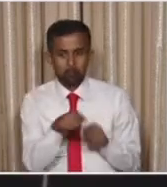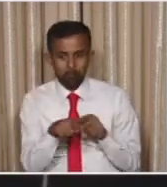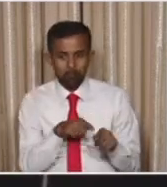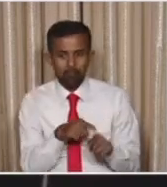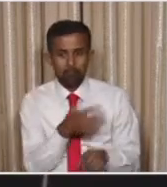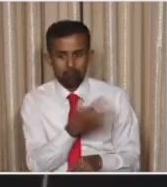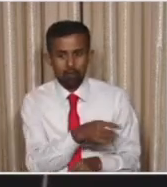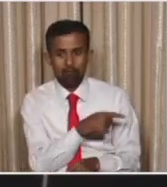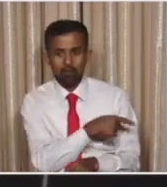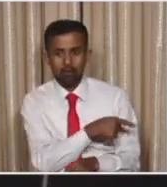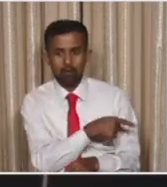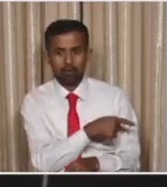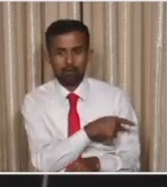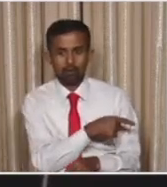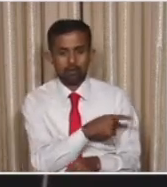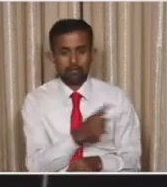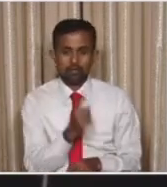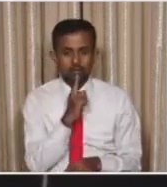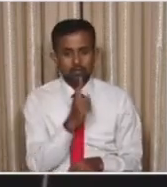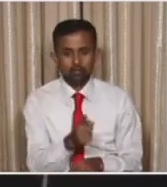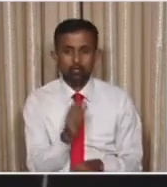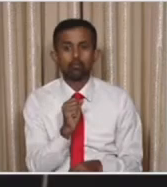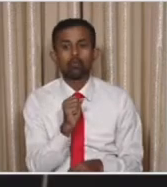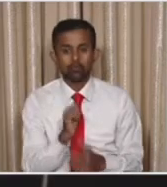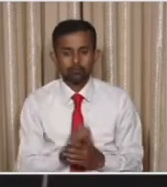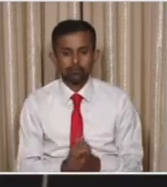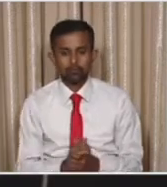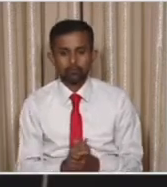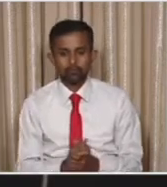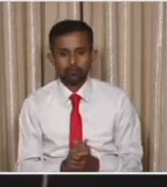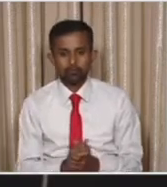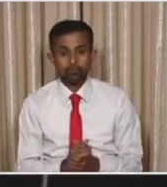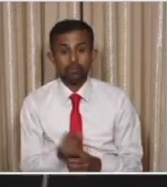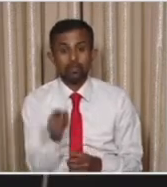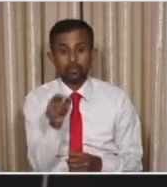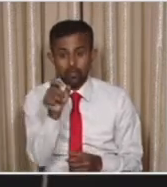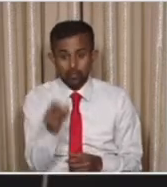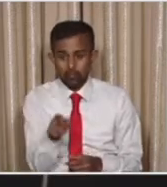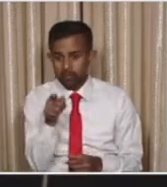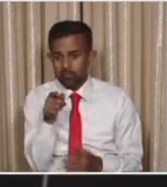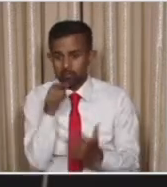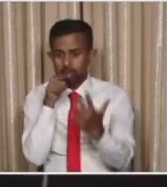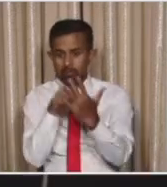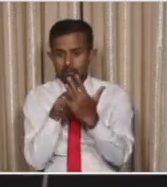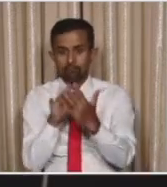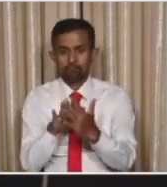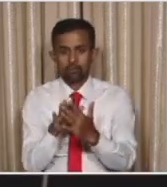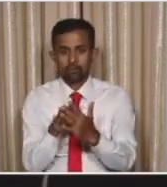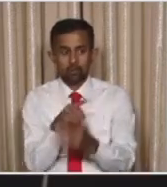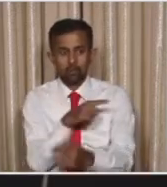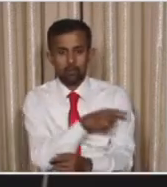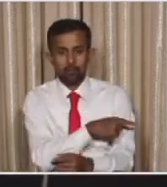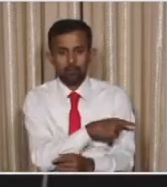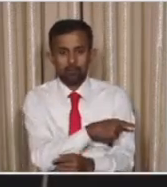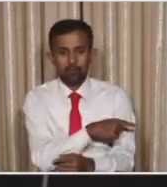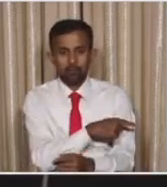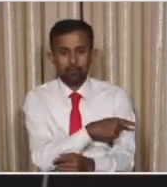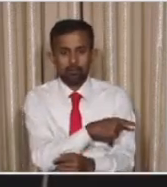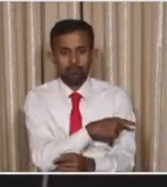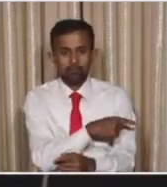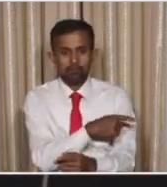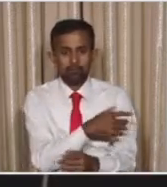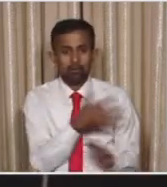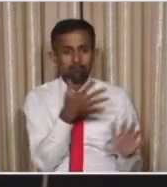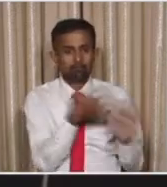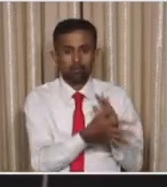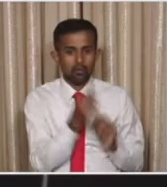සිදු වෙනවා කියලා කිව්වොත් එහෙම මොකද වෙන්නේ ඒ අයව ටාගට් කරනවා හැර අර සිදු වෙලා තියෙන